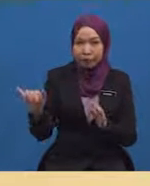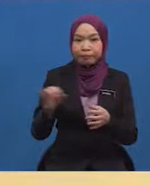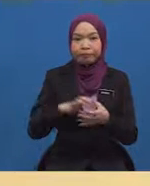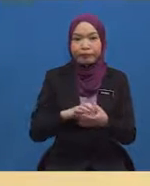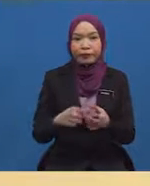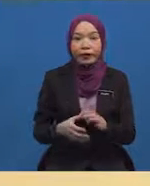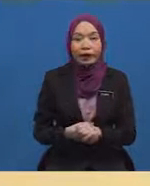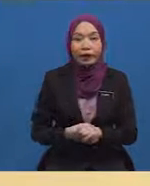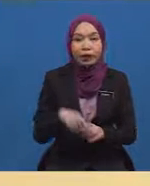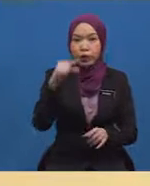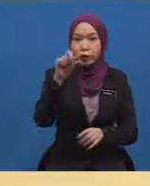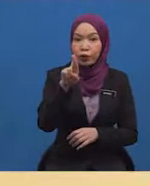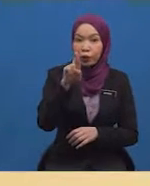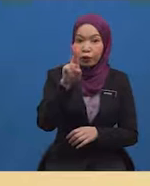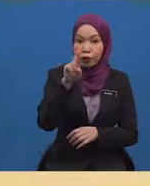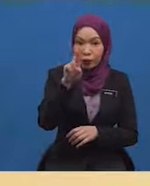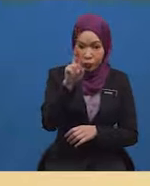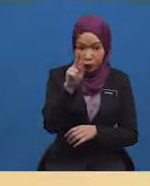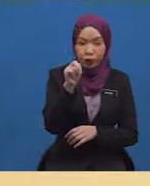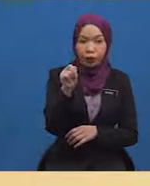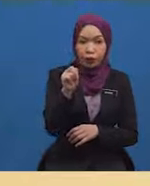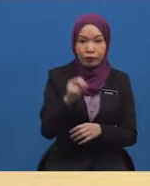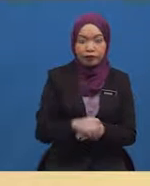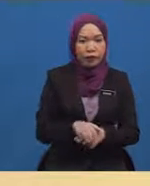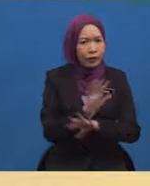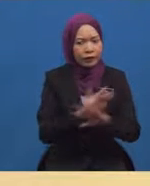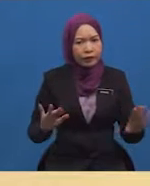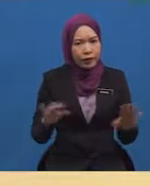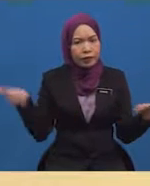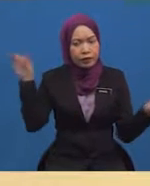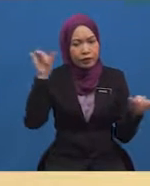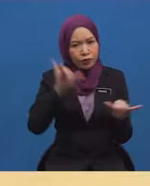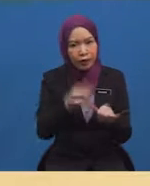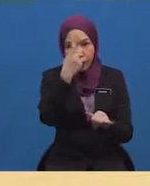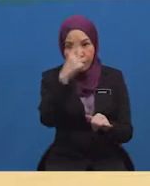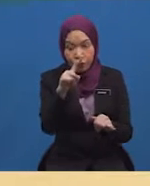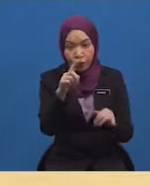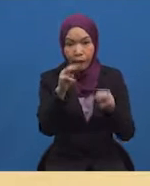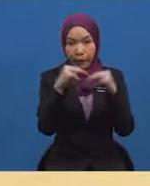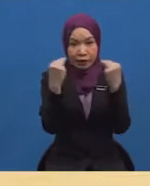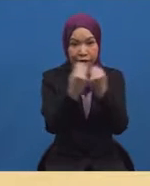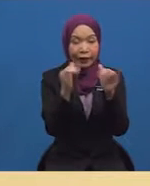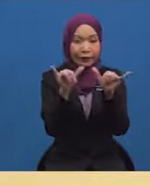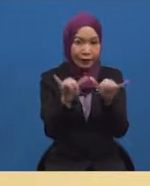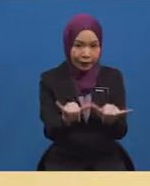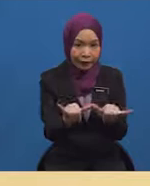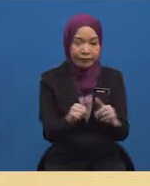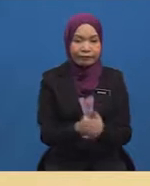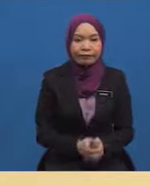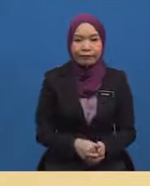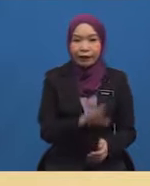tundra menyebabkan kawasan tersebut tidak sesuai didiami. Faktor seterusnya ialah